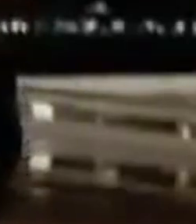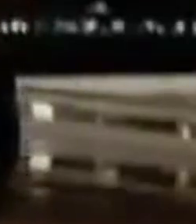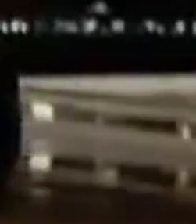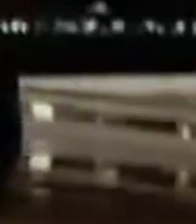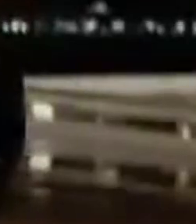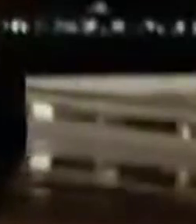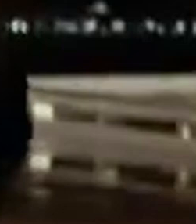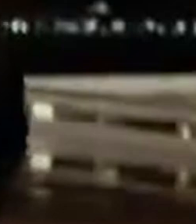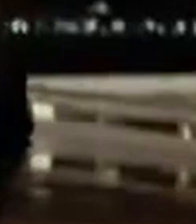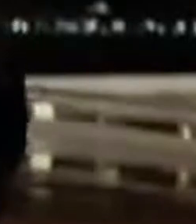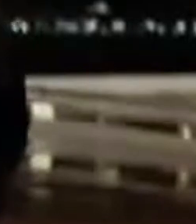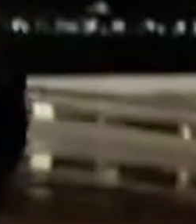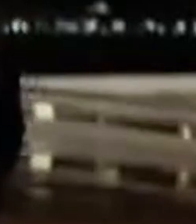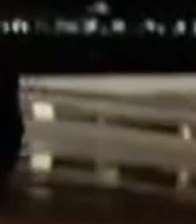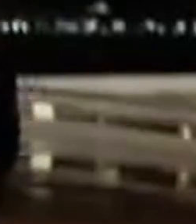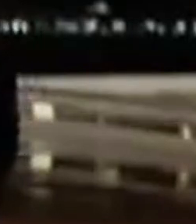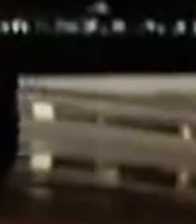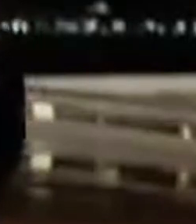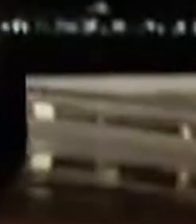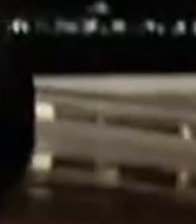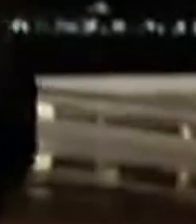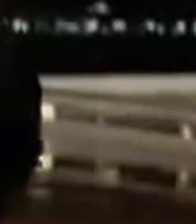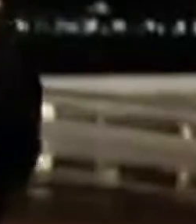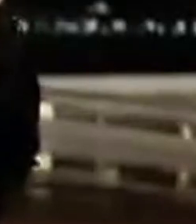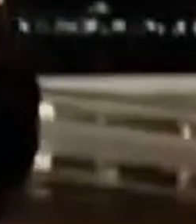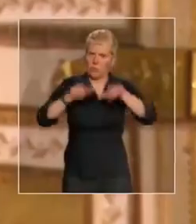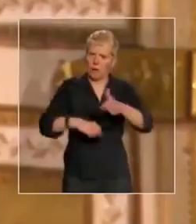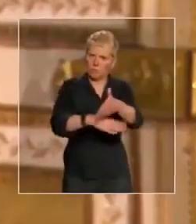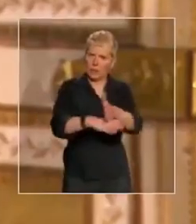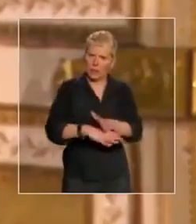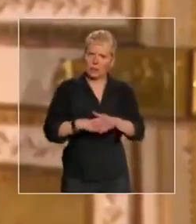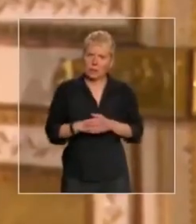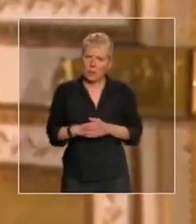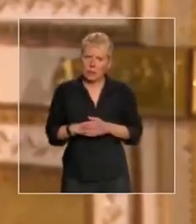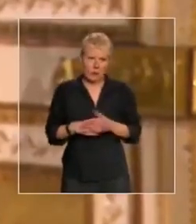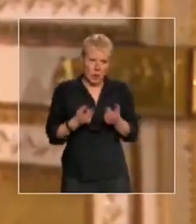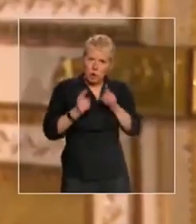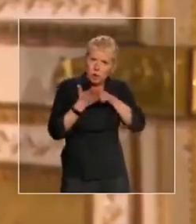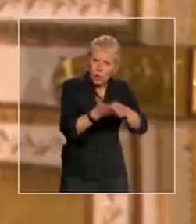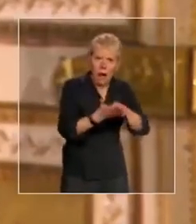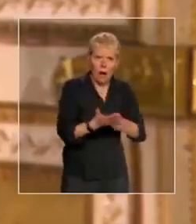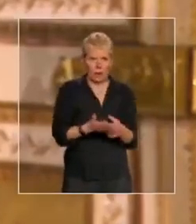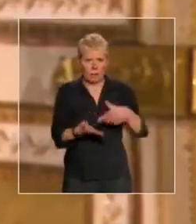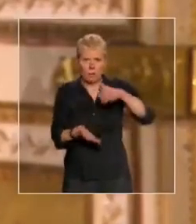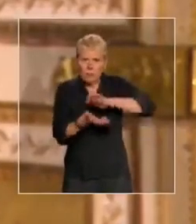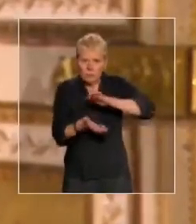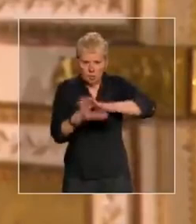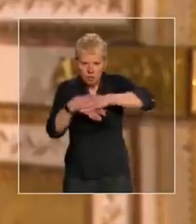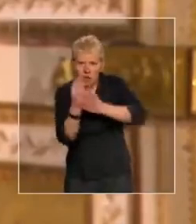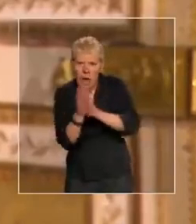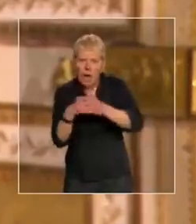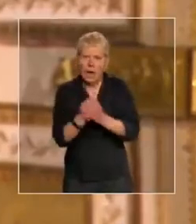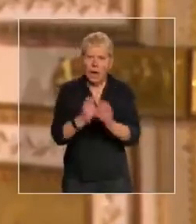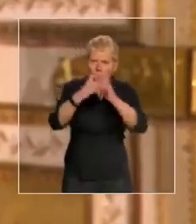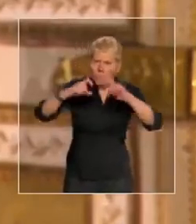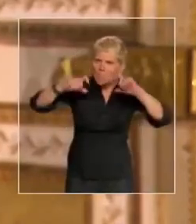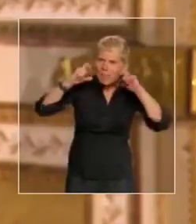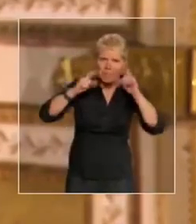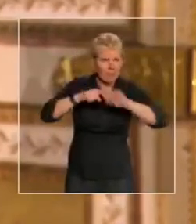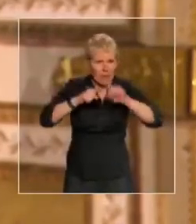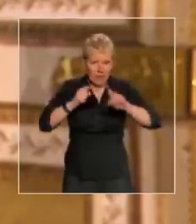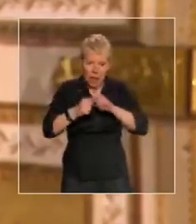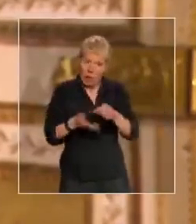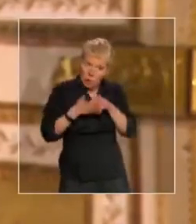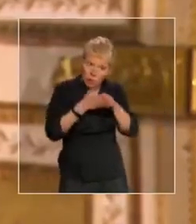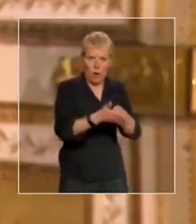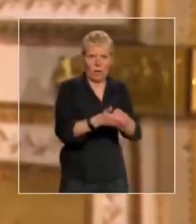Simon, Cara, on se fait un resto, je vous invite. Ah ben non, non, non. Devons des masques, du gel, tout le matériel nécessaire. Et nous y veillons